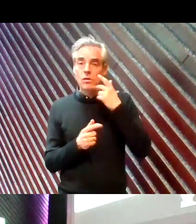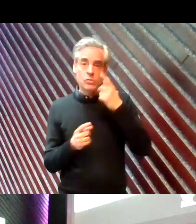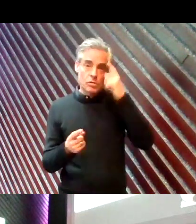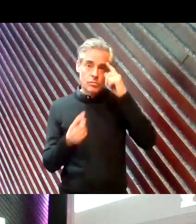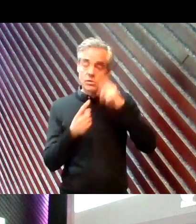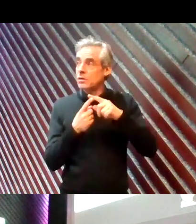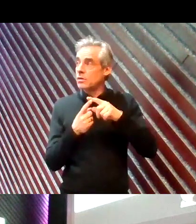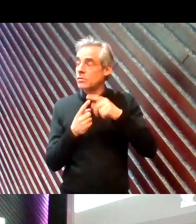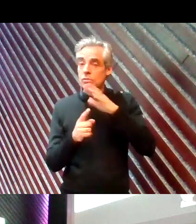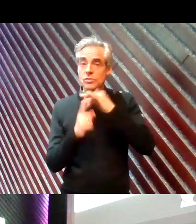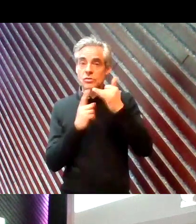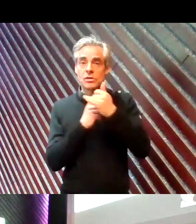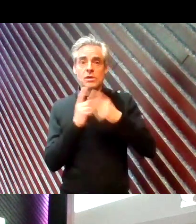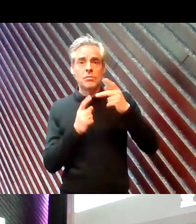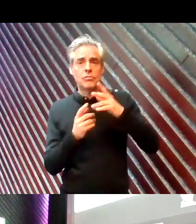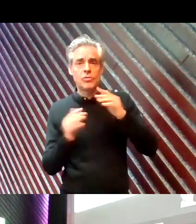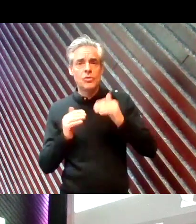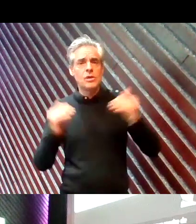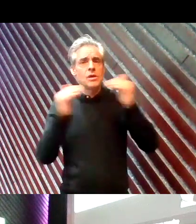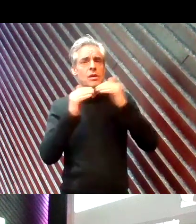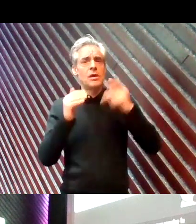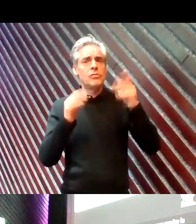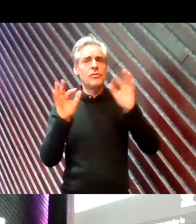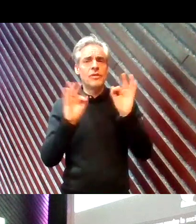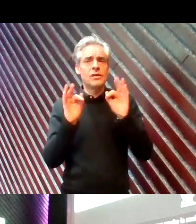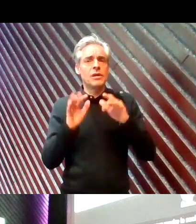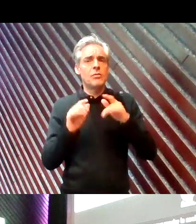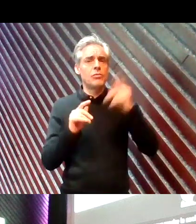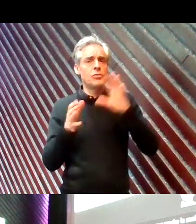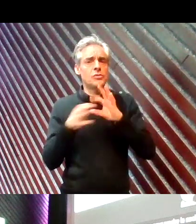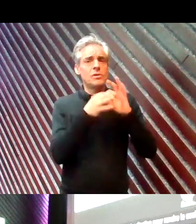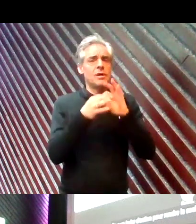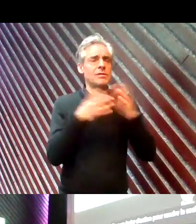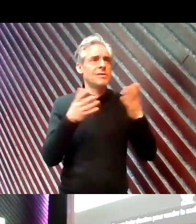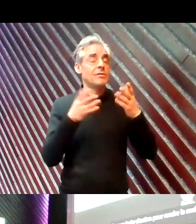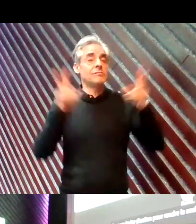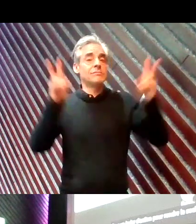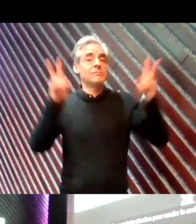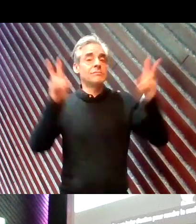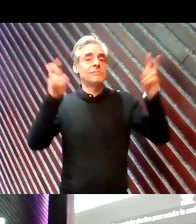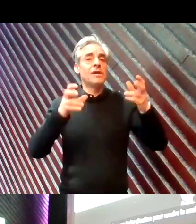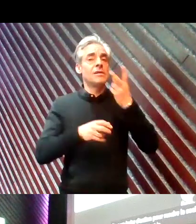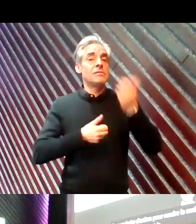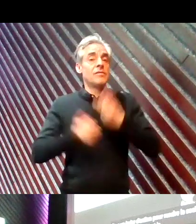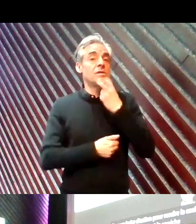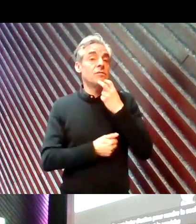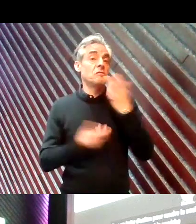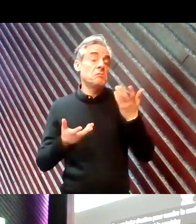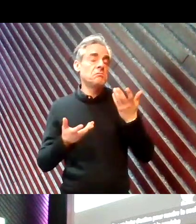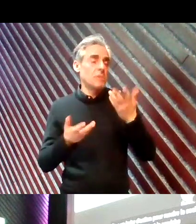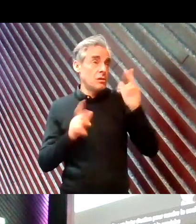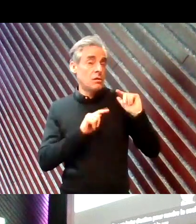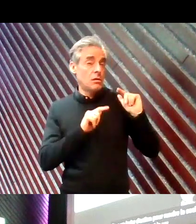société plus juste, plus fraternelle, plus solidaire. Ce levier d'action, c'est justement le service civique. Il